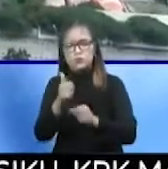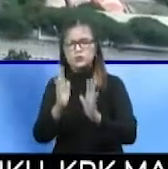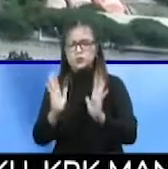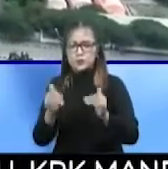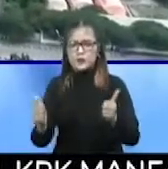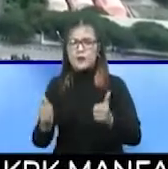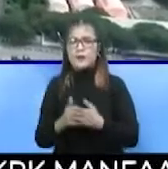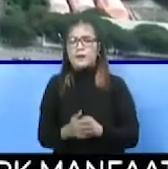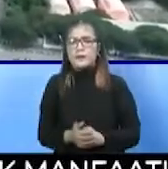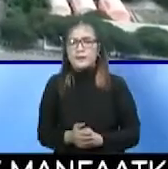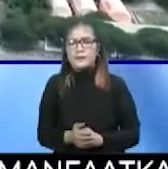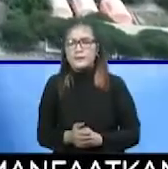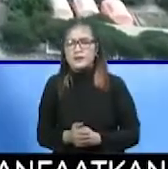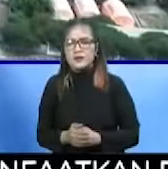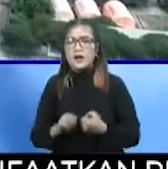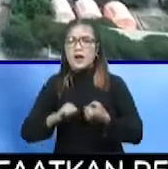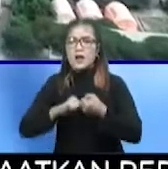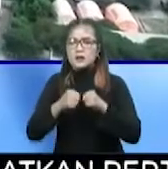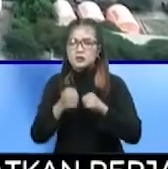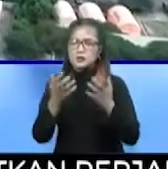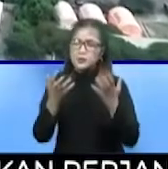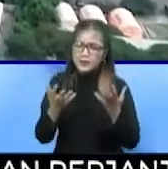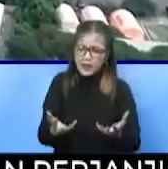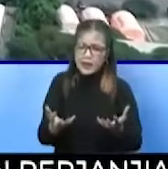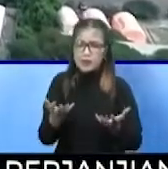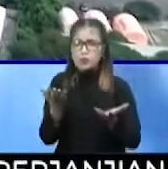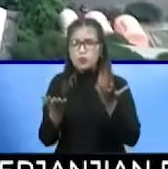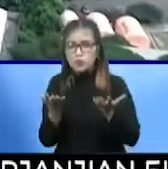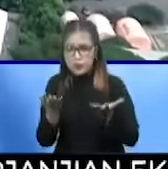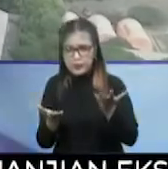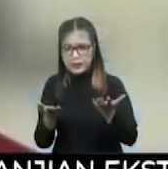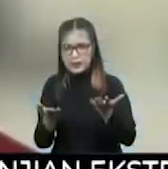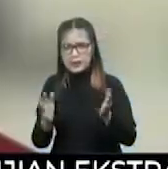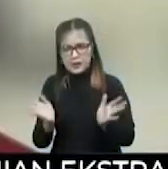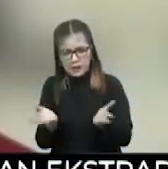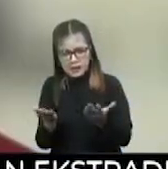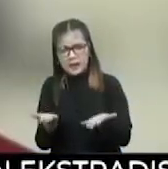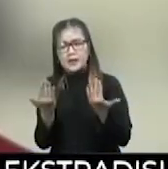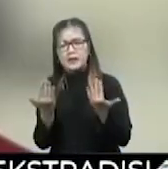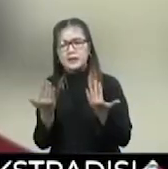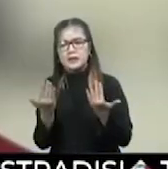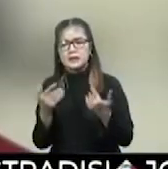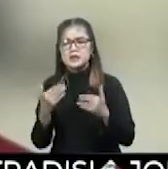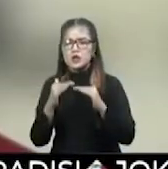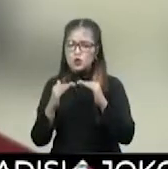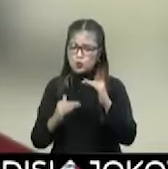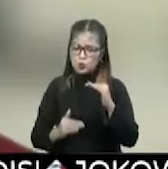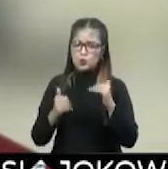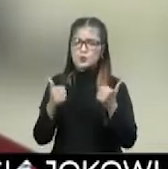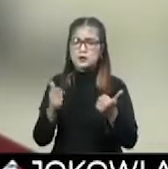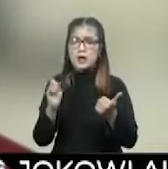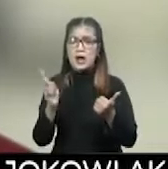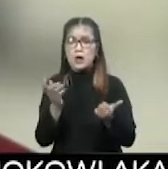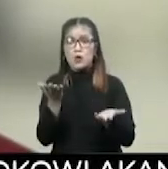maka kasus-kasus berat dan kritisnya mungkin lebih rendah dibandingkan dengan tahun lalu.